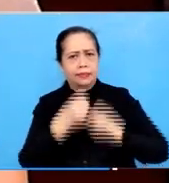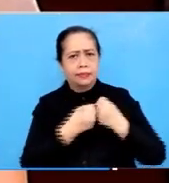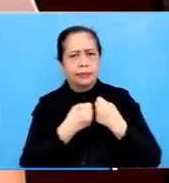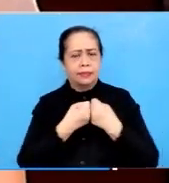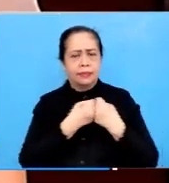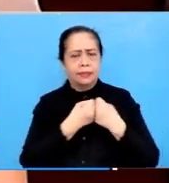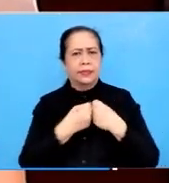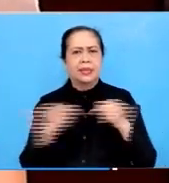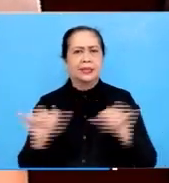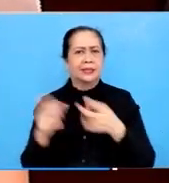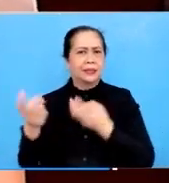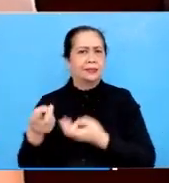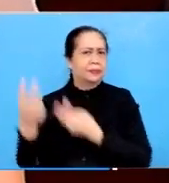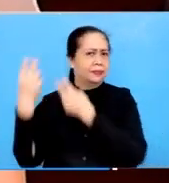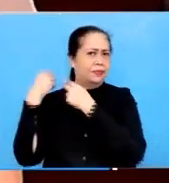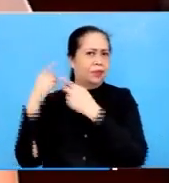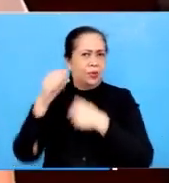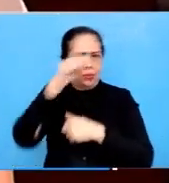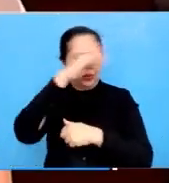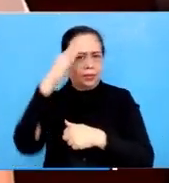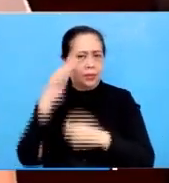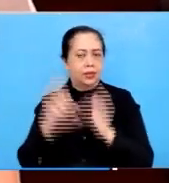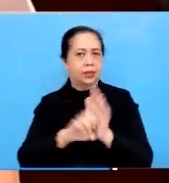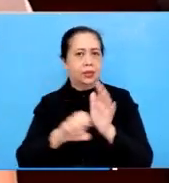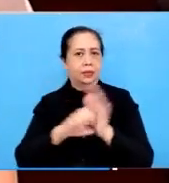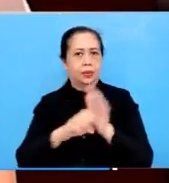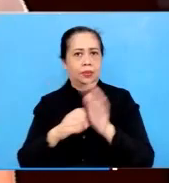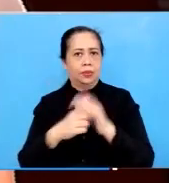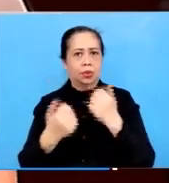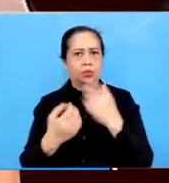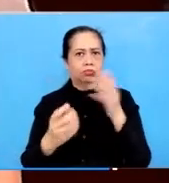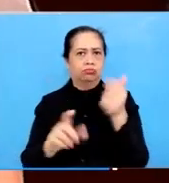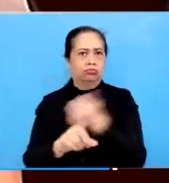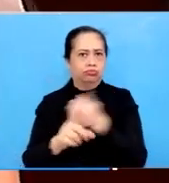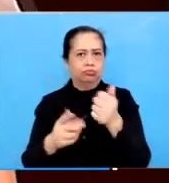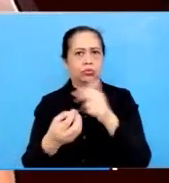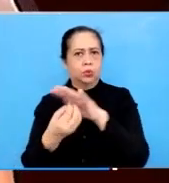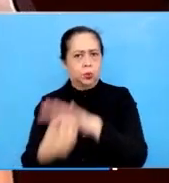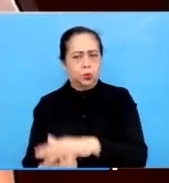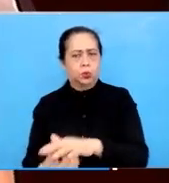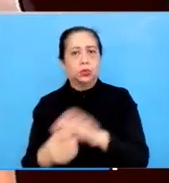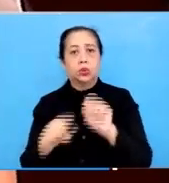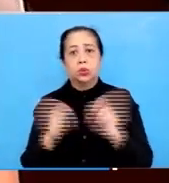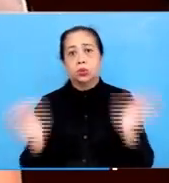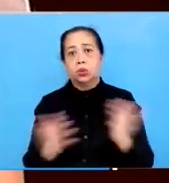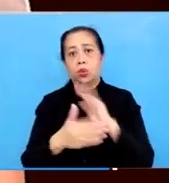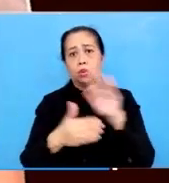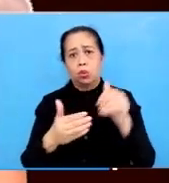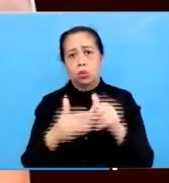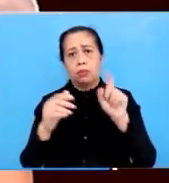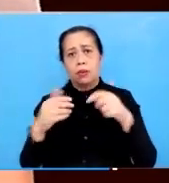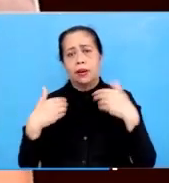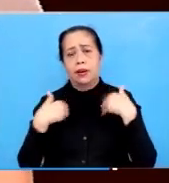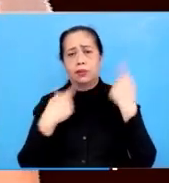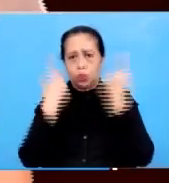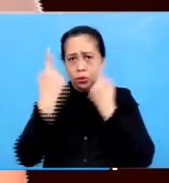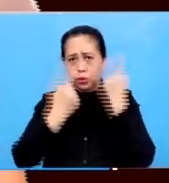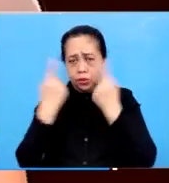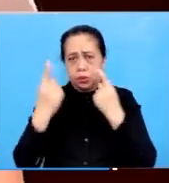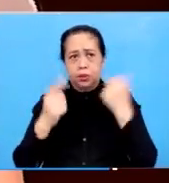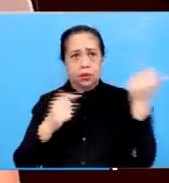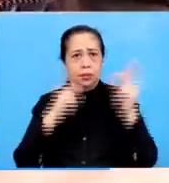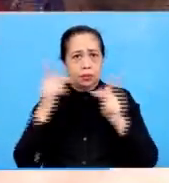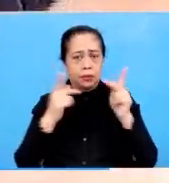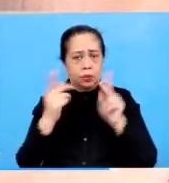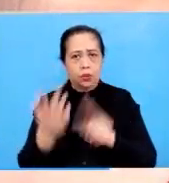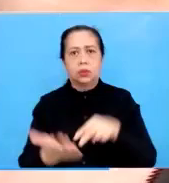noon ni Bonifacio tulad na lamang ng pagmamalabis. Kaya hinikayat niya ang lahat na magkaroon ng malasakit sa kapwa,